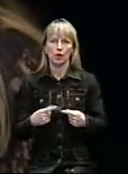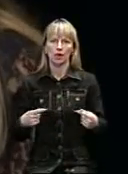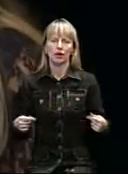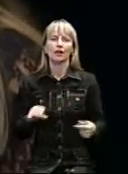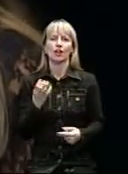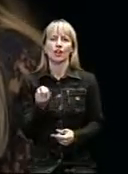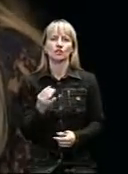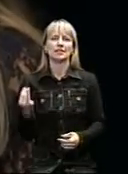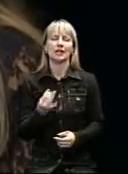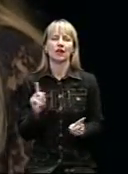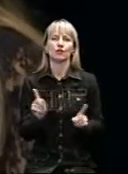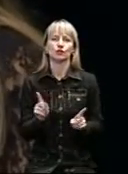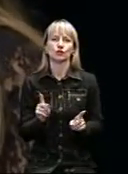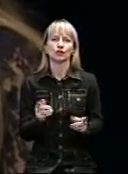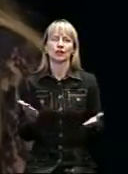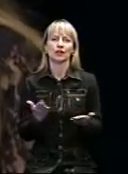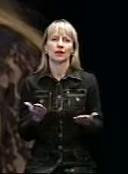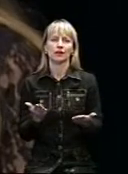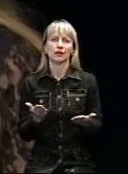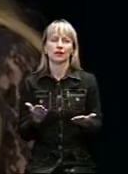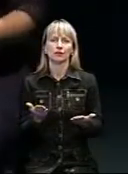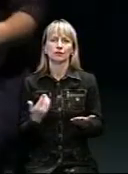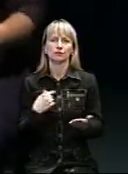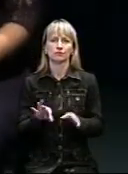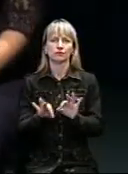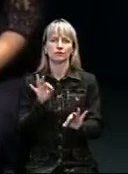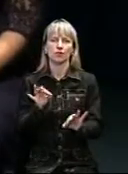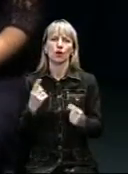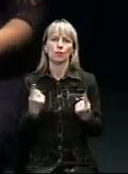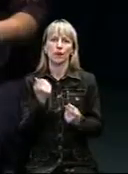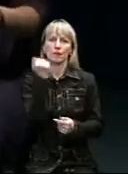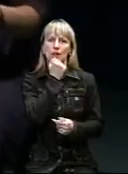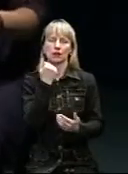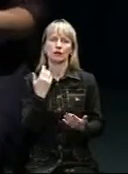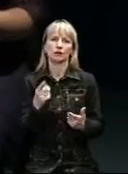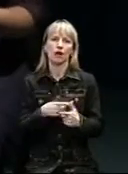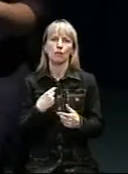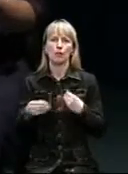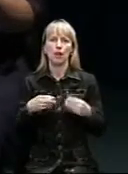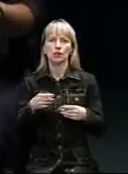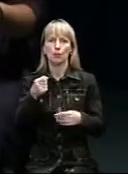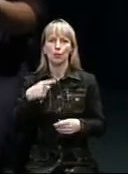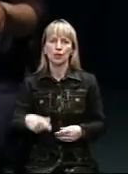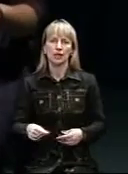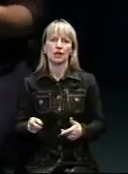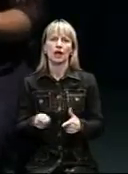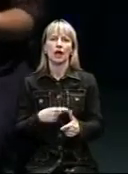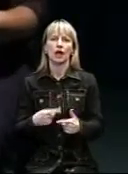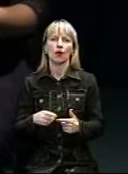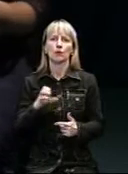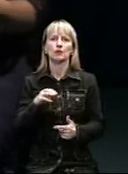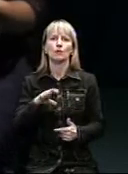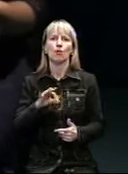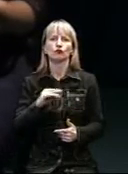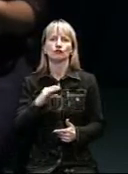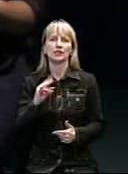ще цікаве щось, коли ми беремо підручні матеріали, будь-то пластикова бутилка або якісь там спонжики,